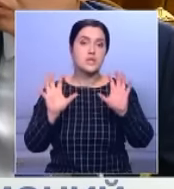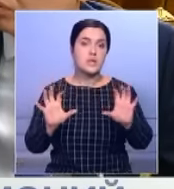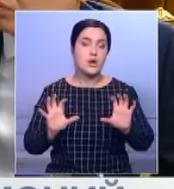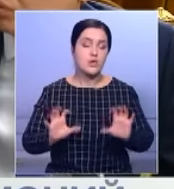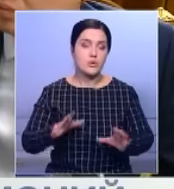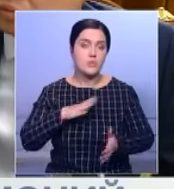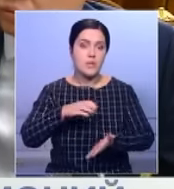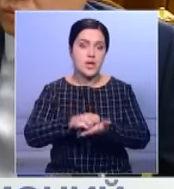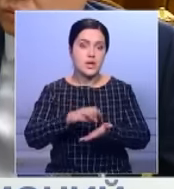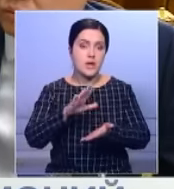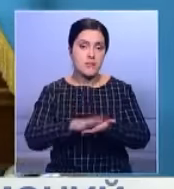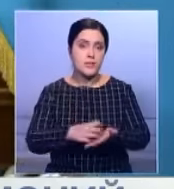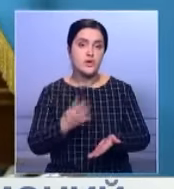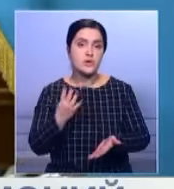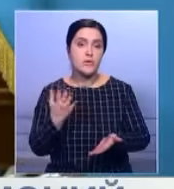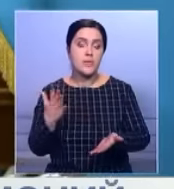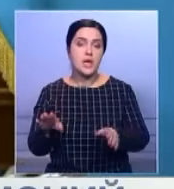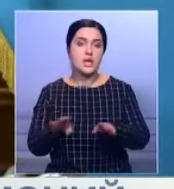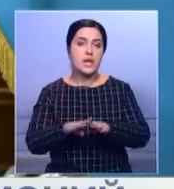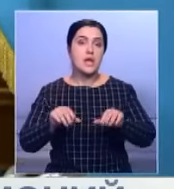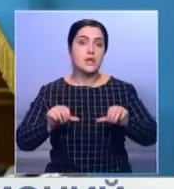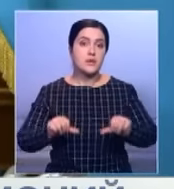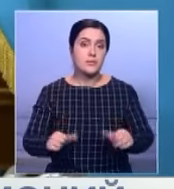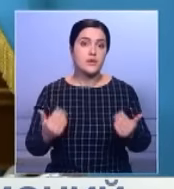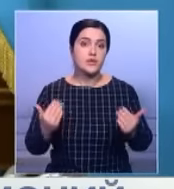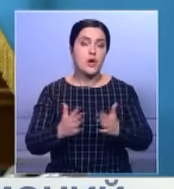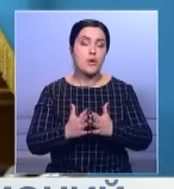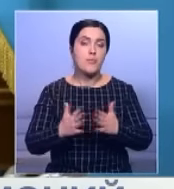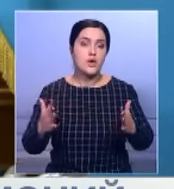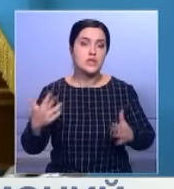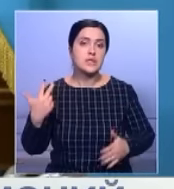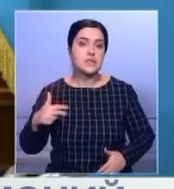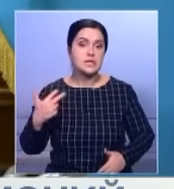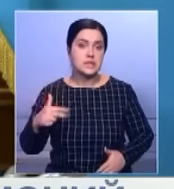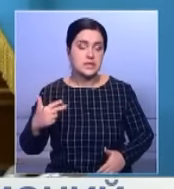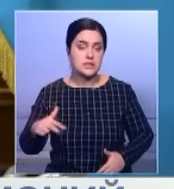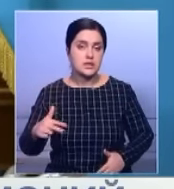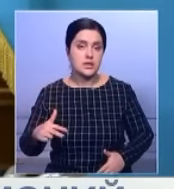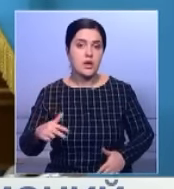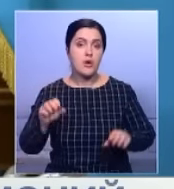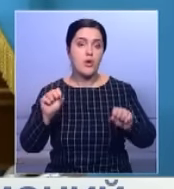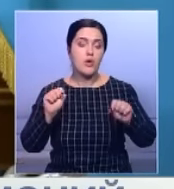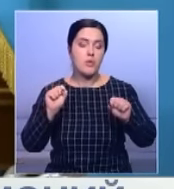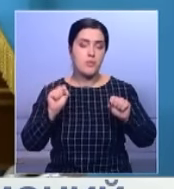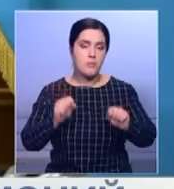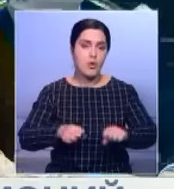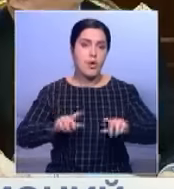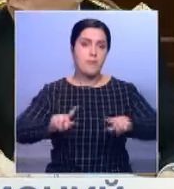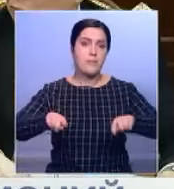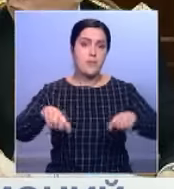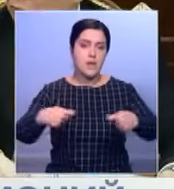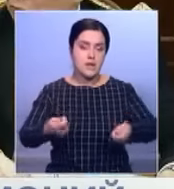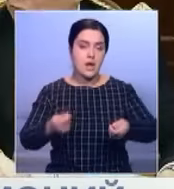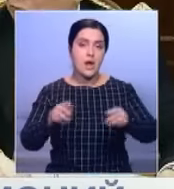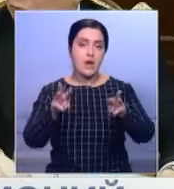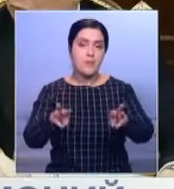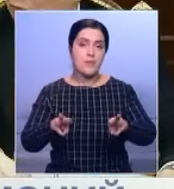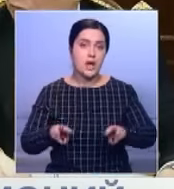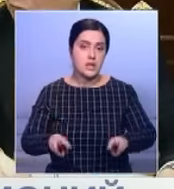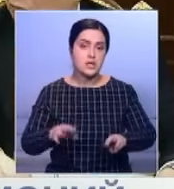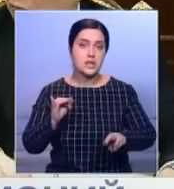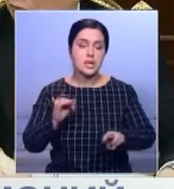Было 45 таких полномочий, теперь больше 30 полномочий, которые смело можно передать правительству